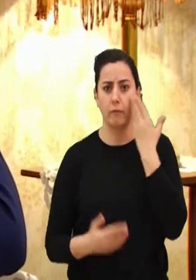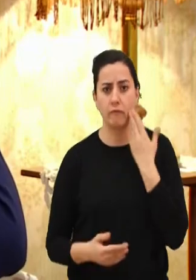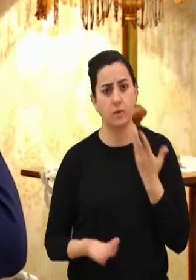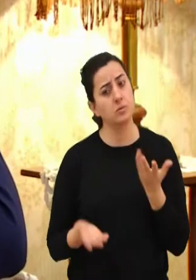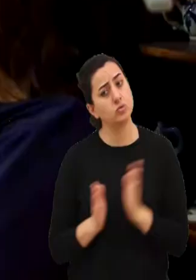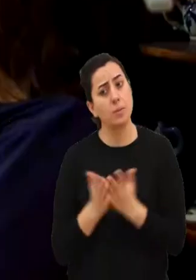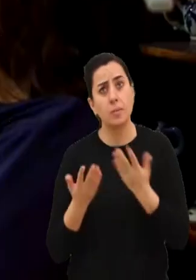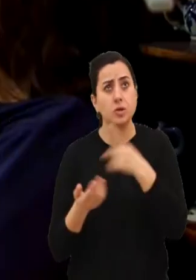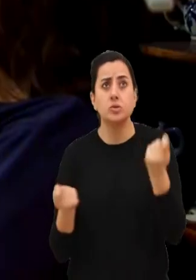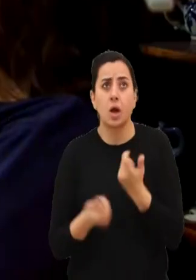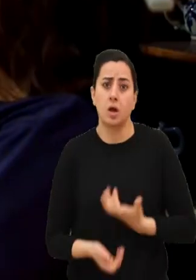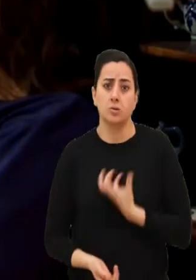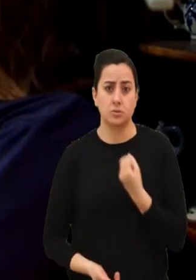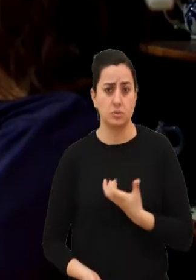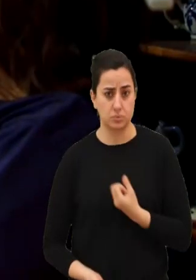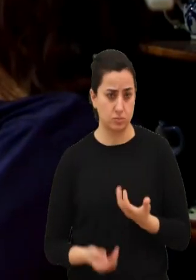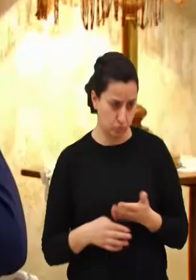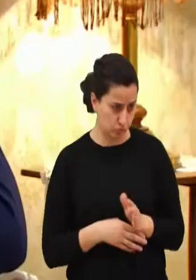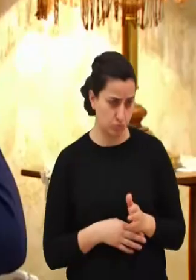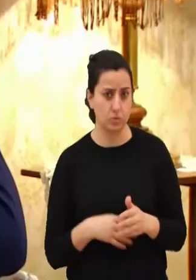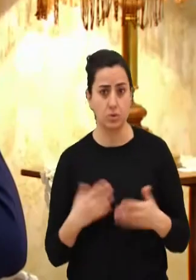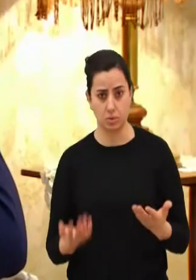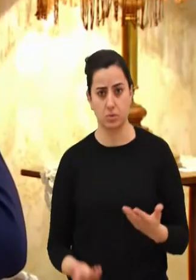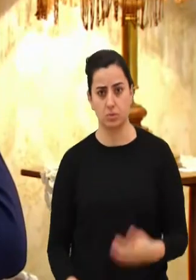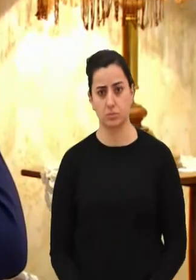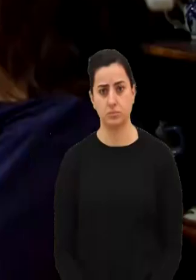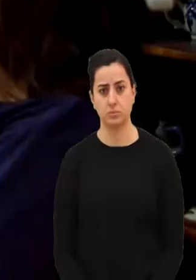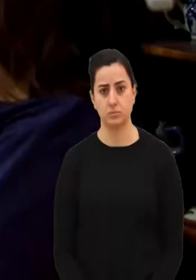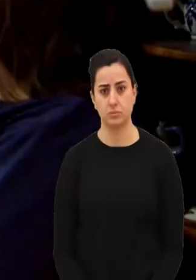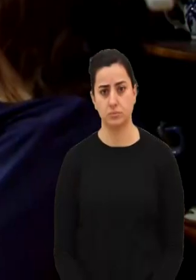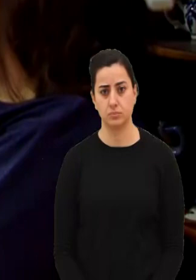kusura bakmasın yani. Enayilik yani. Büyük enayilik yani.